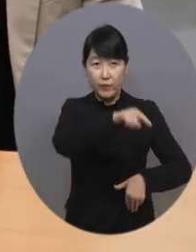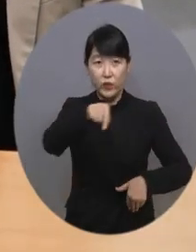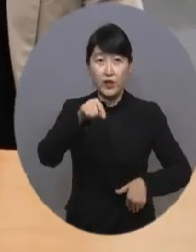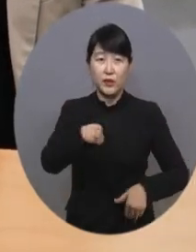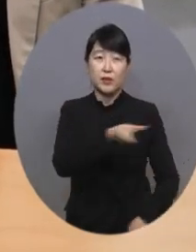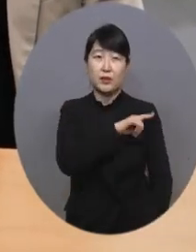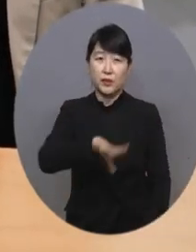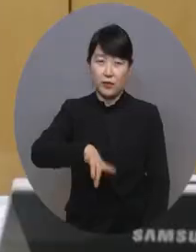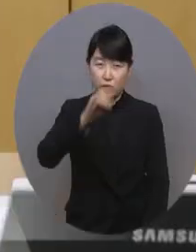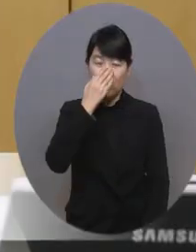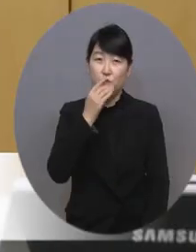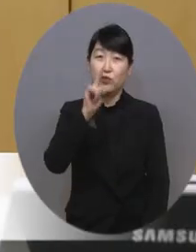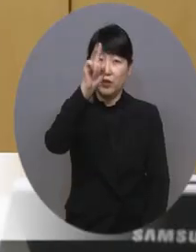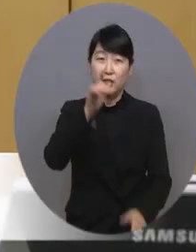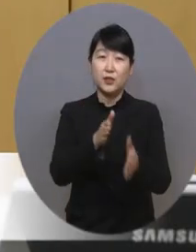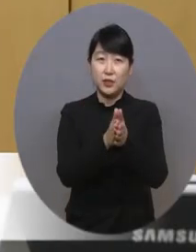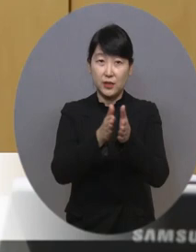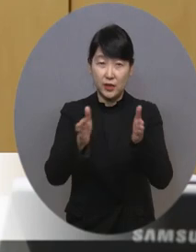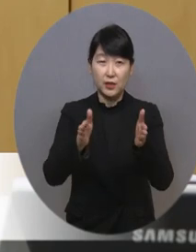순천시에서 제정됐습니다.